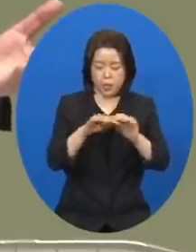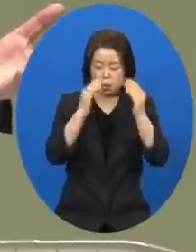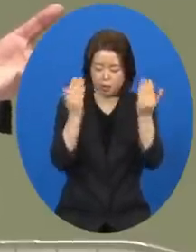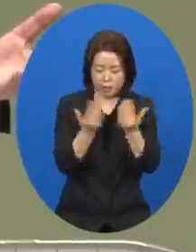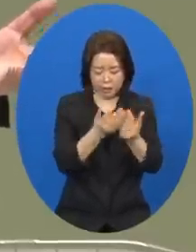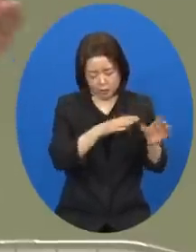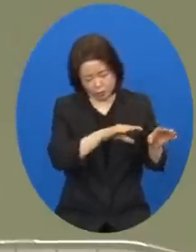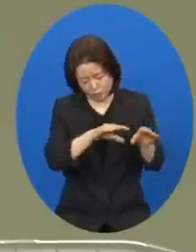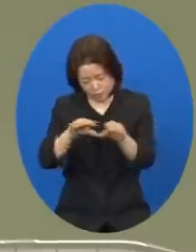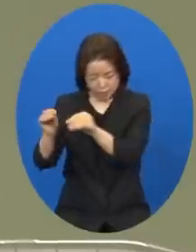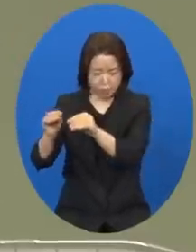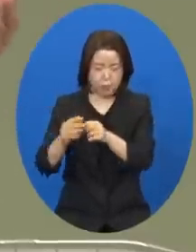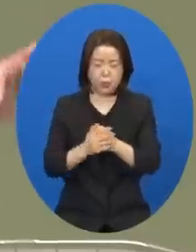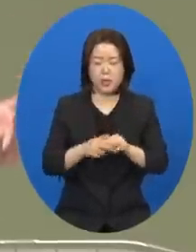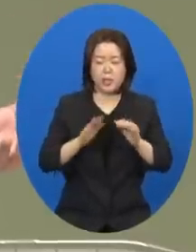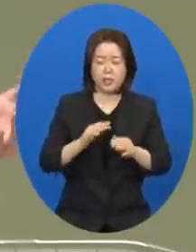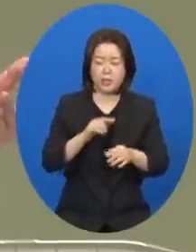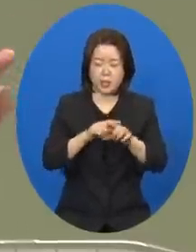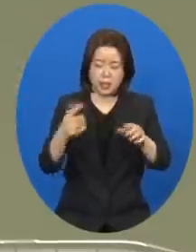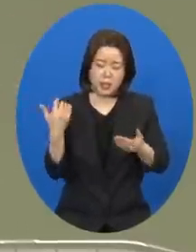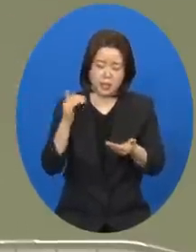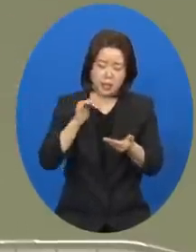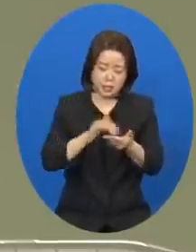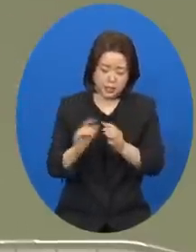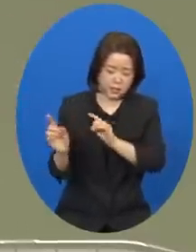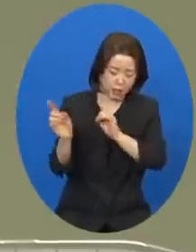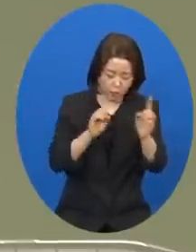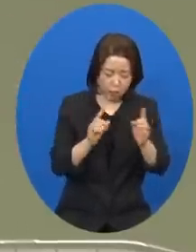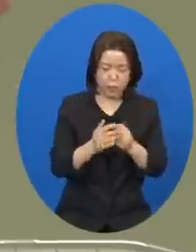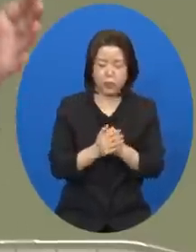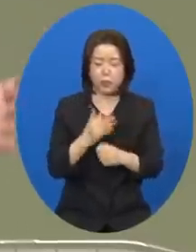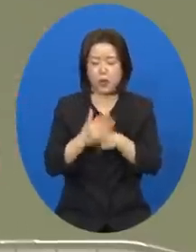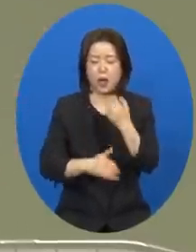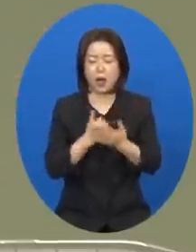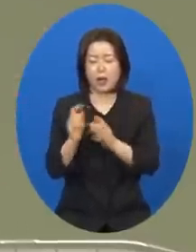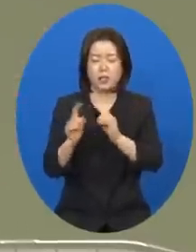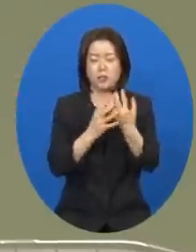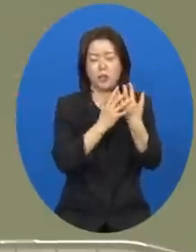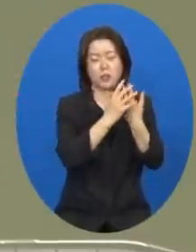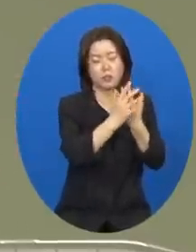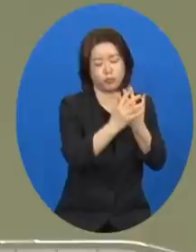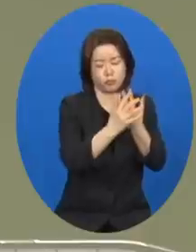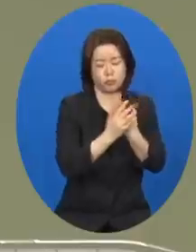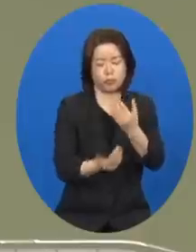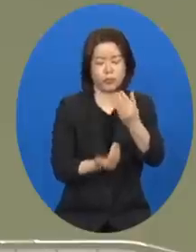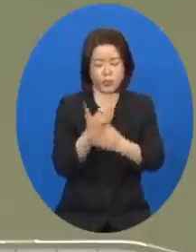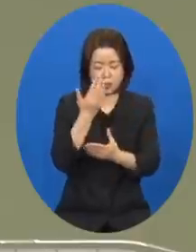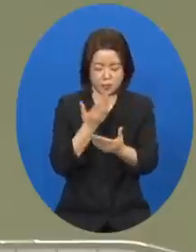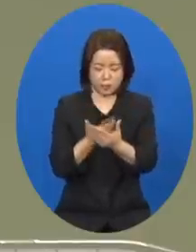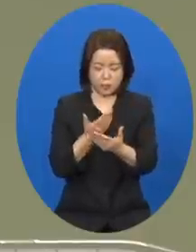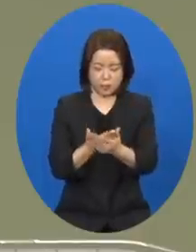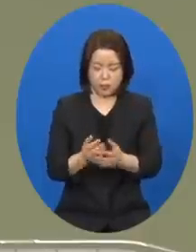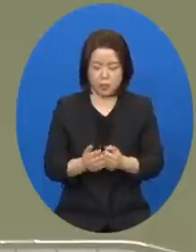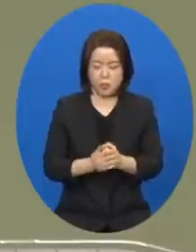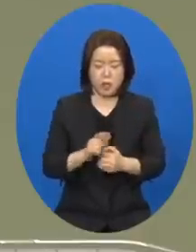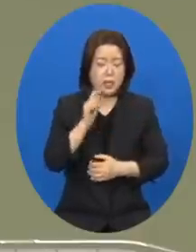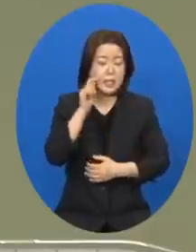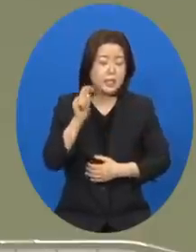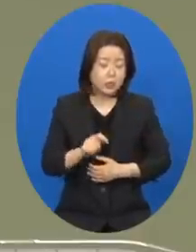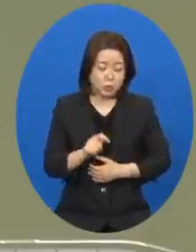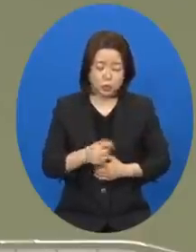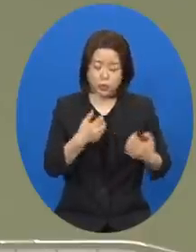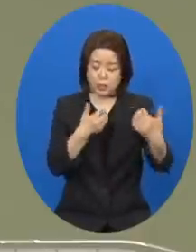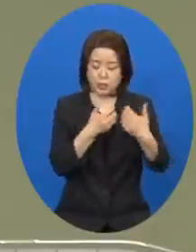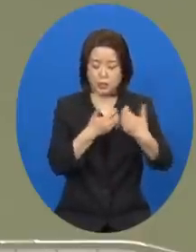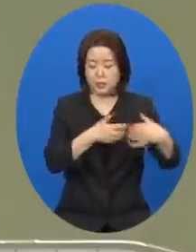그치고 이제는 일상이 회복되되 하나님의 부흥이 일어나게 되기 원합니다. 우크라이나 전쟁이